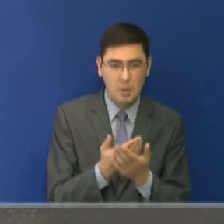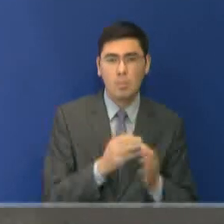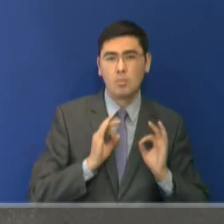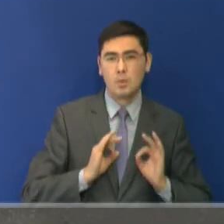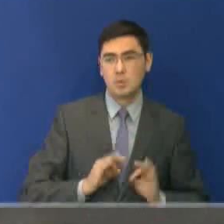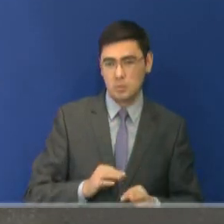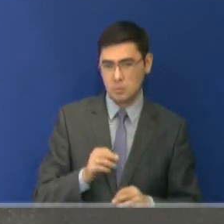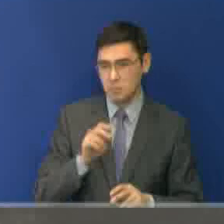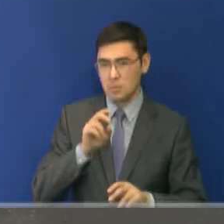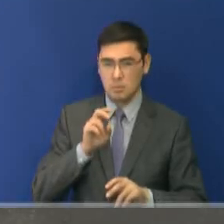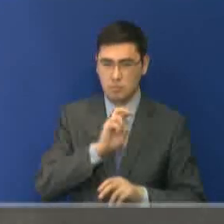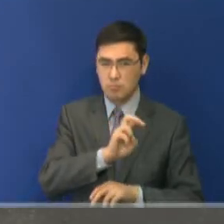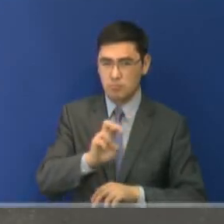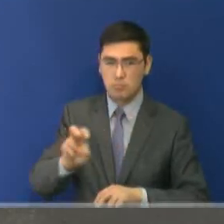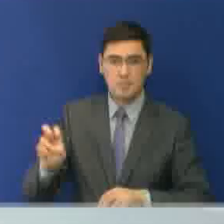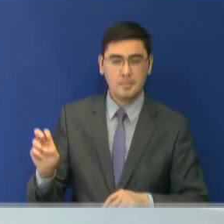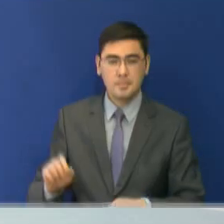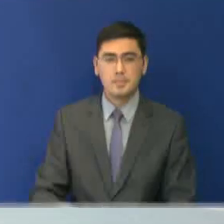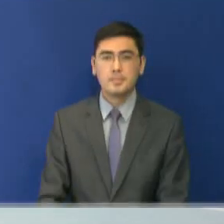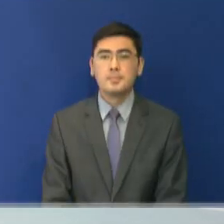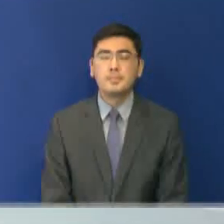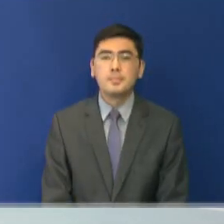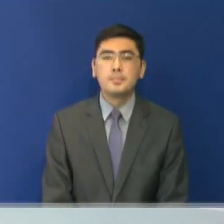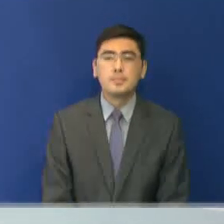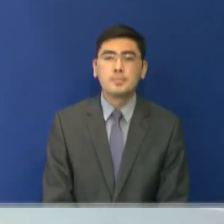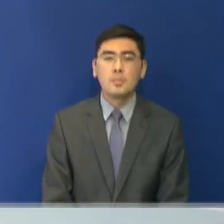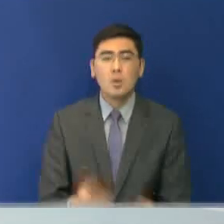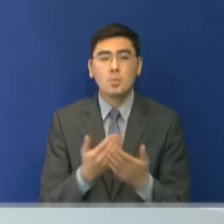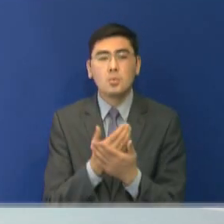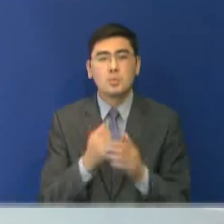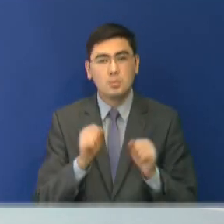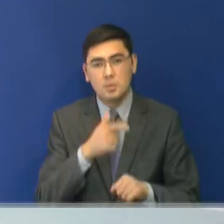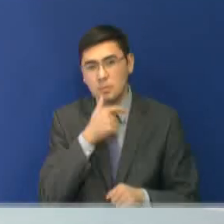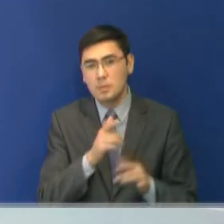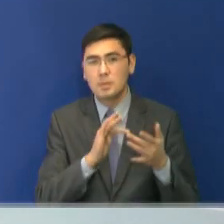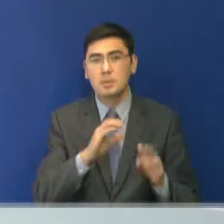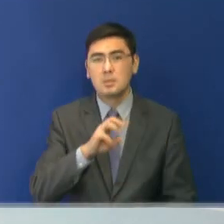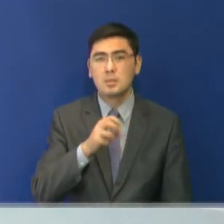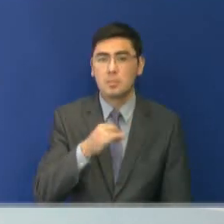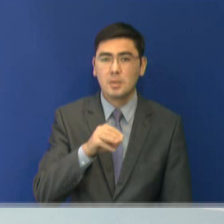прокуратурой. Сауле Байгалиева, телеканал «Семей». Наши новости вы также можете увидеть на